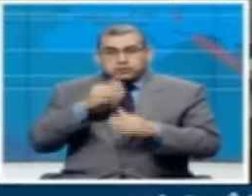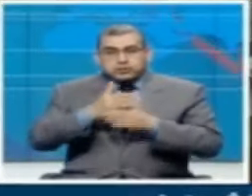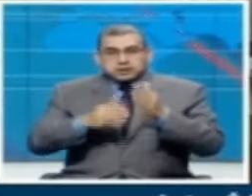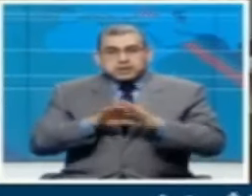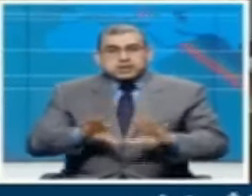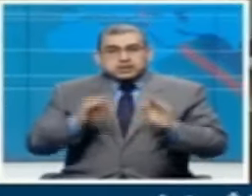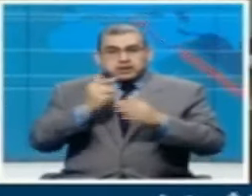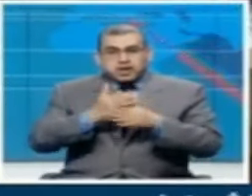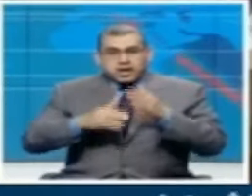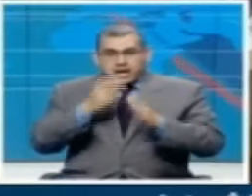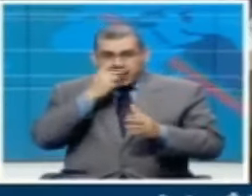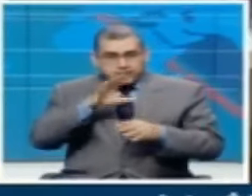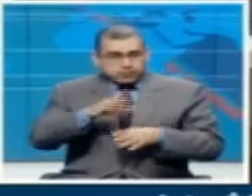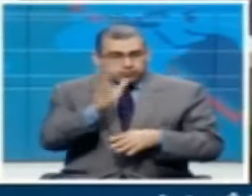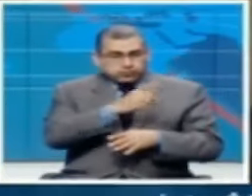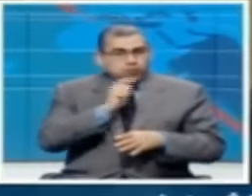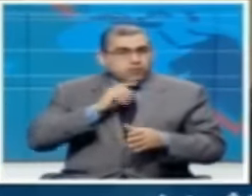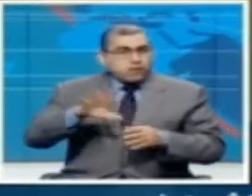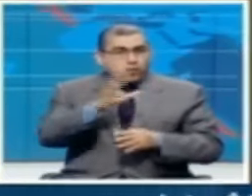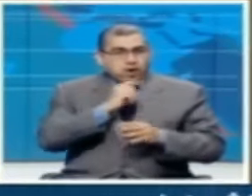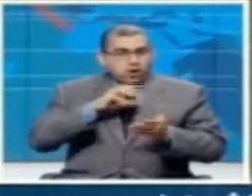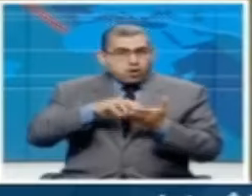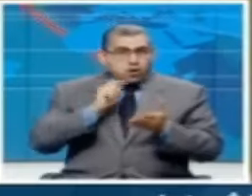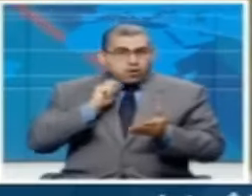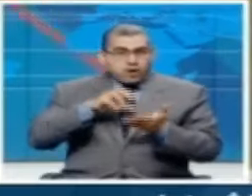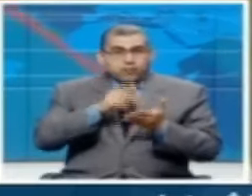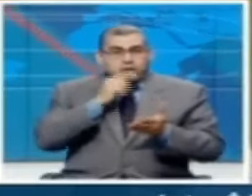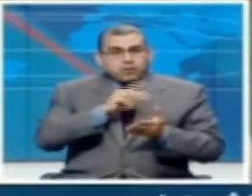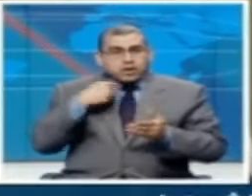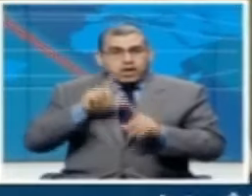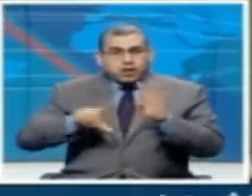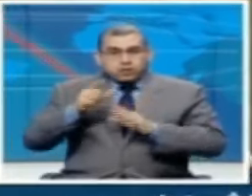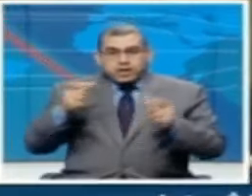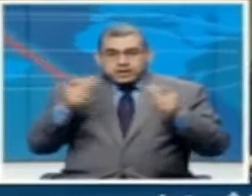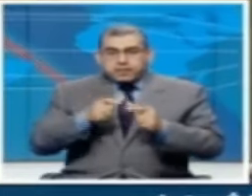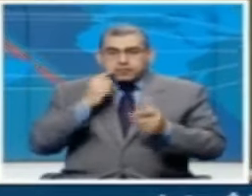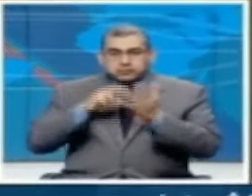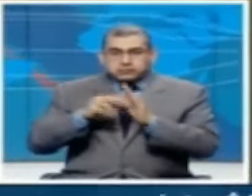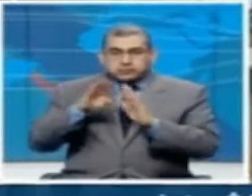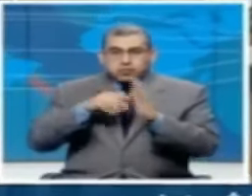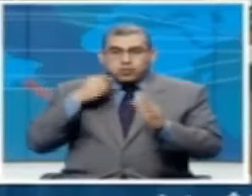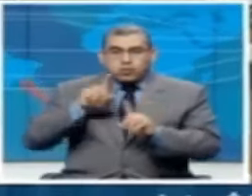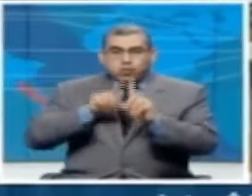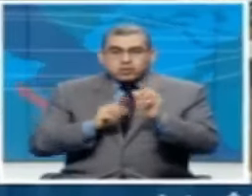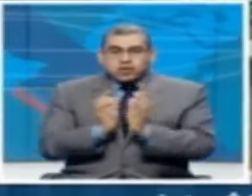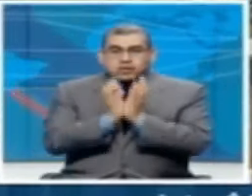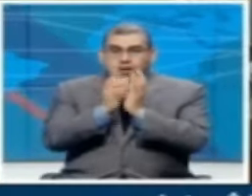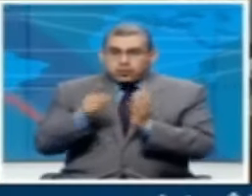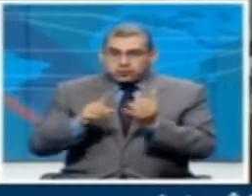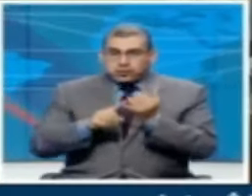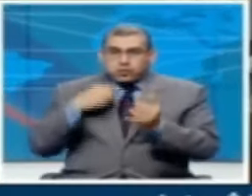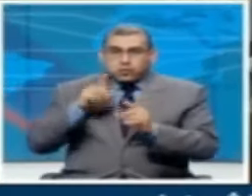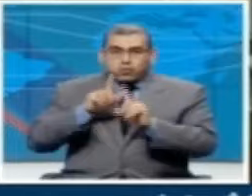العشوائيات على مستوى الجمهوريه عقد رئيس مجلس الوزراء اجتماعا بحضور وزيره التضامن الاجتماعي